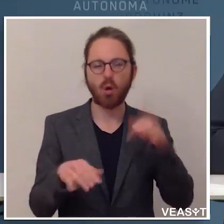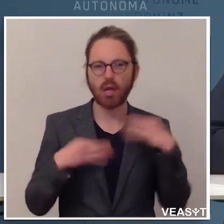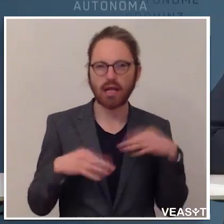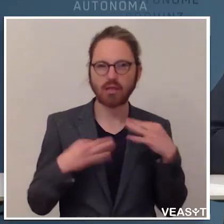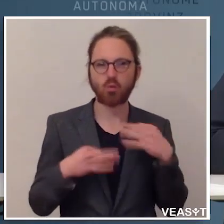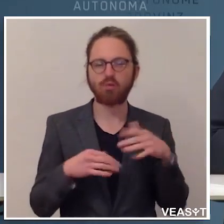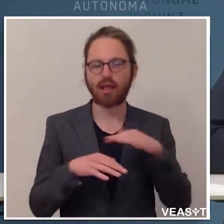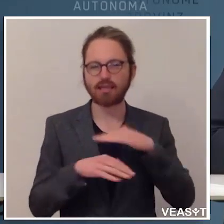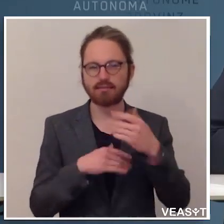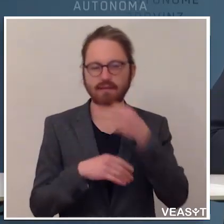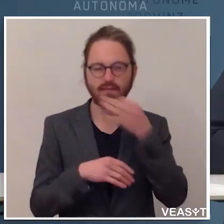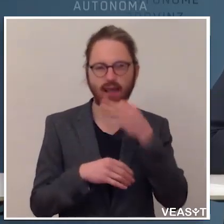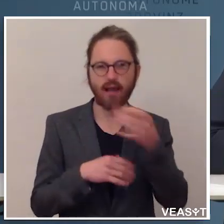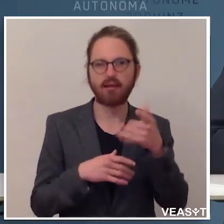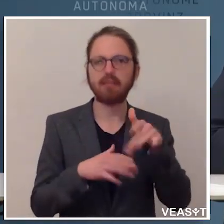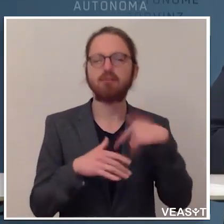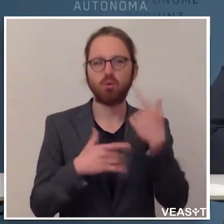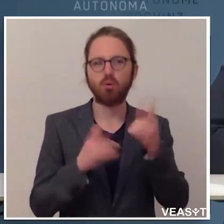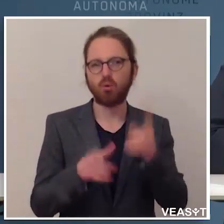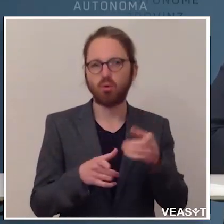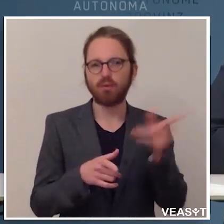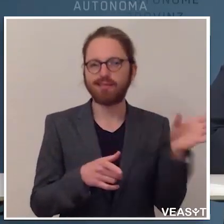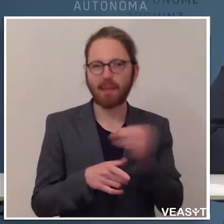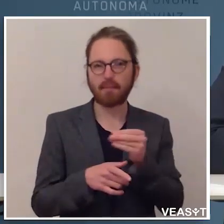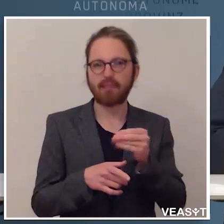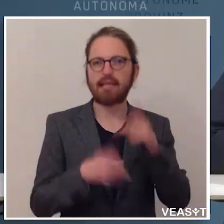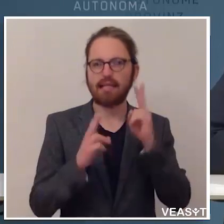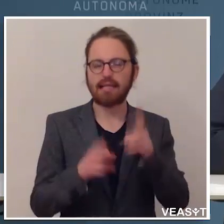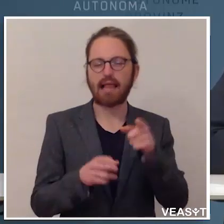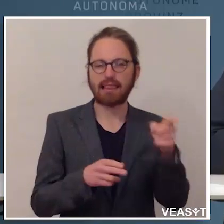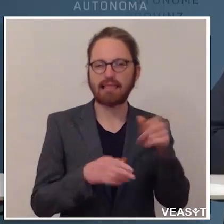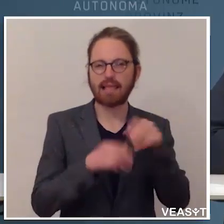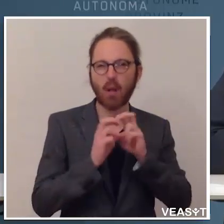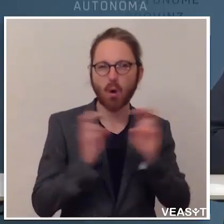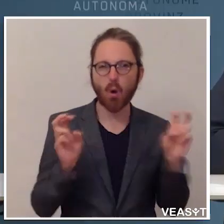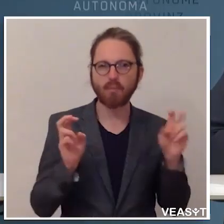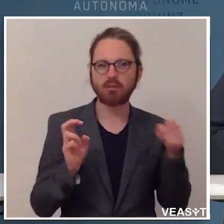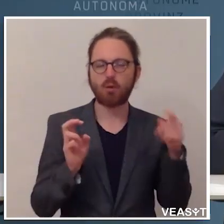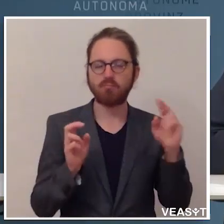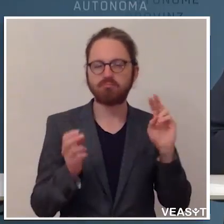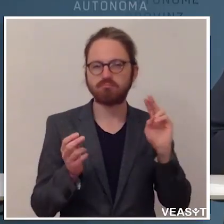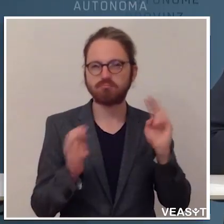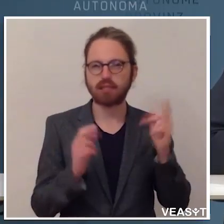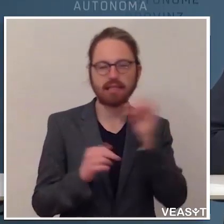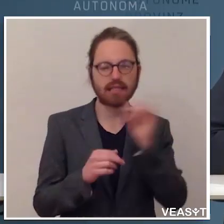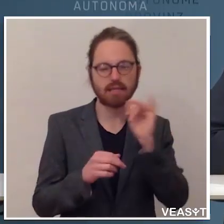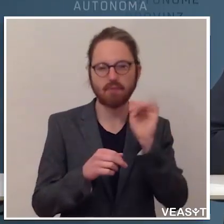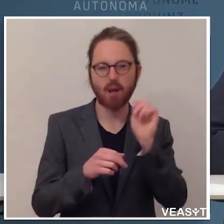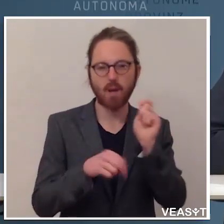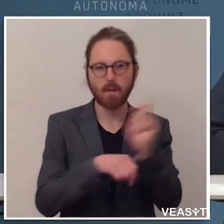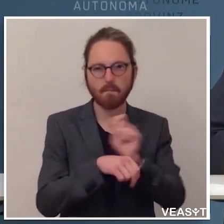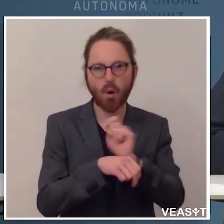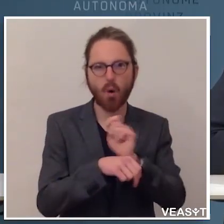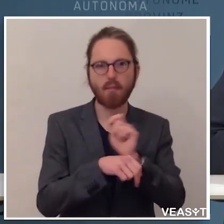spezielle Qualifikationen im Bereich der Epidemiologie, der Gesundheits natürlich Fragen haben, damit